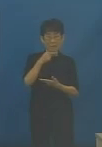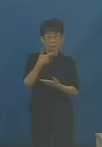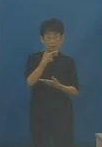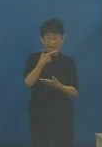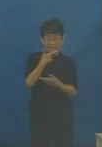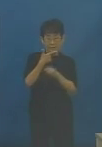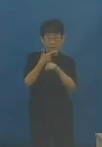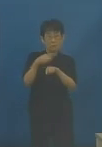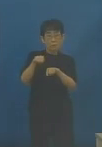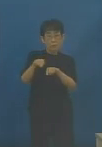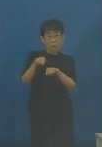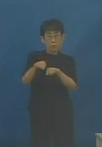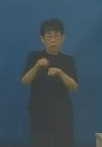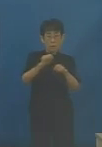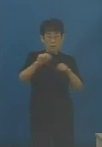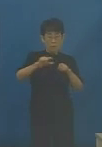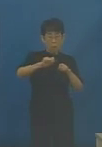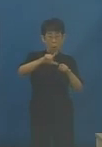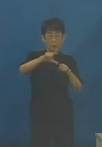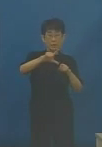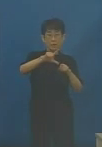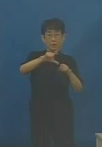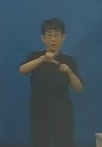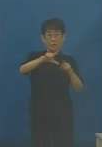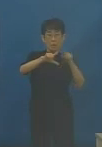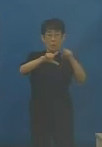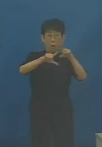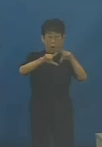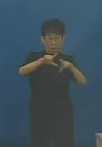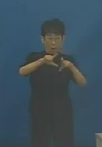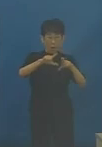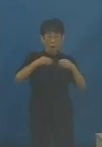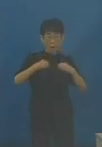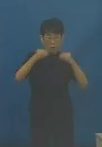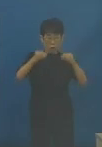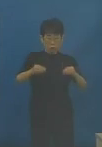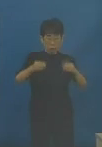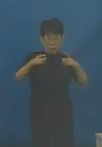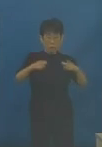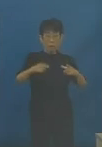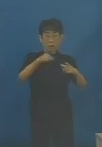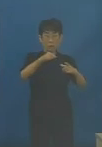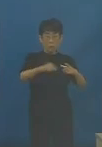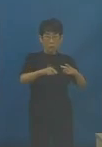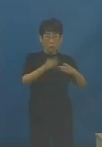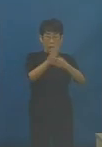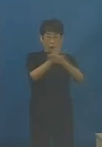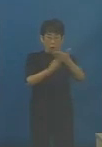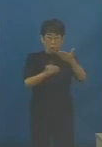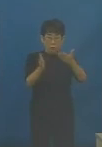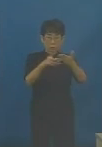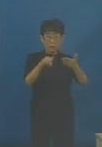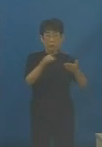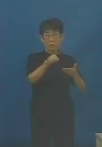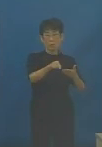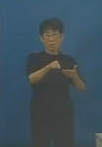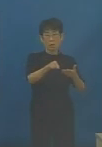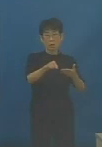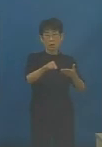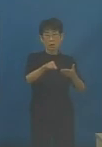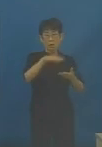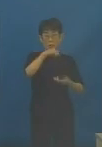端に今多くなっているんですね。だいたいクラスターの半分ぐらいがこの紫、これは高齢者の施設です